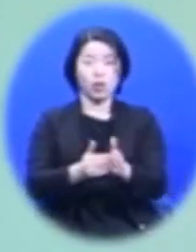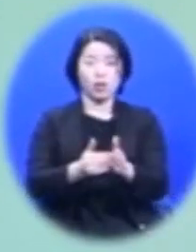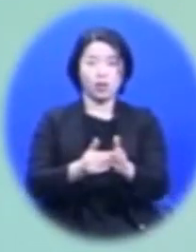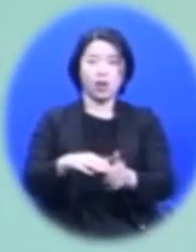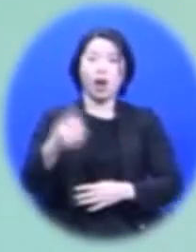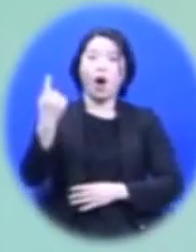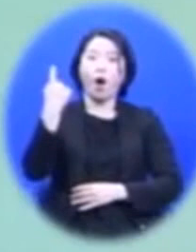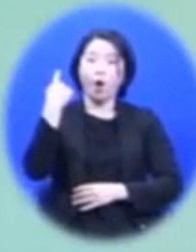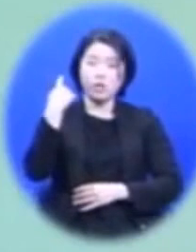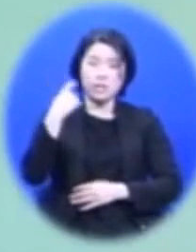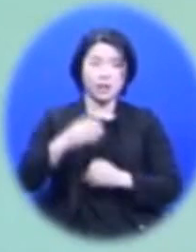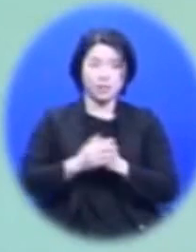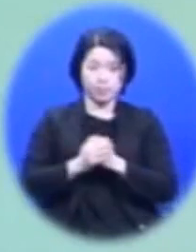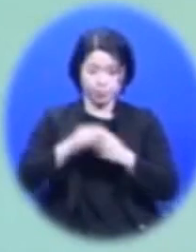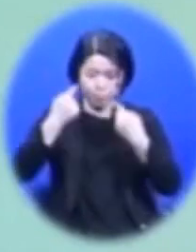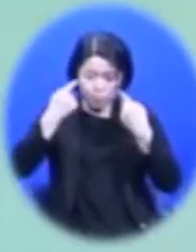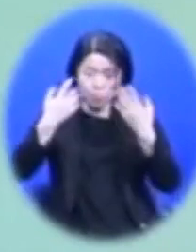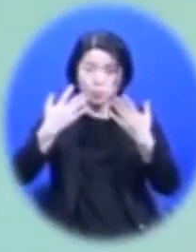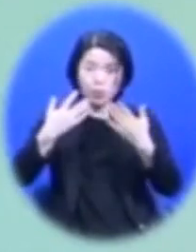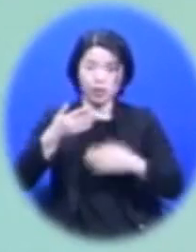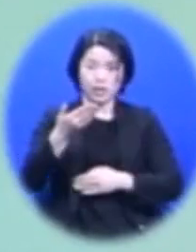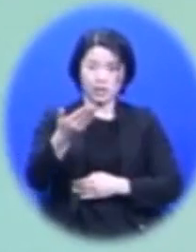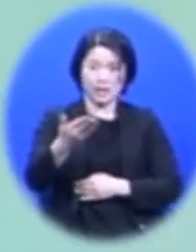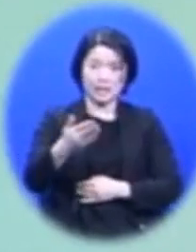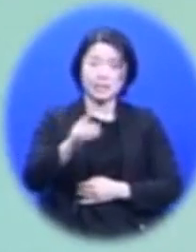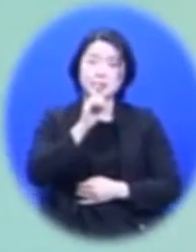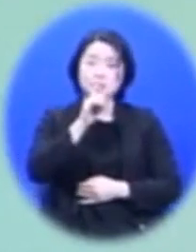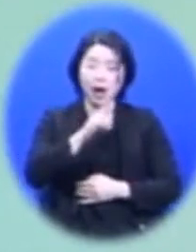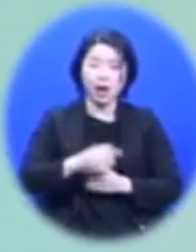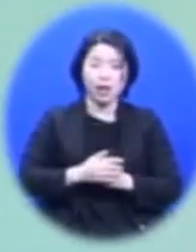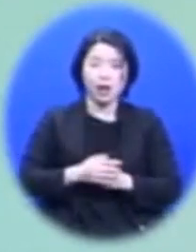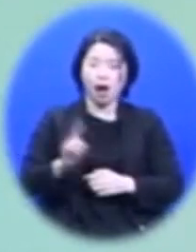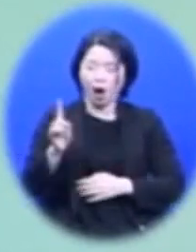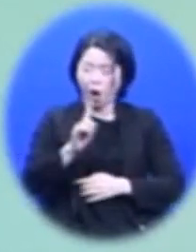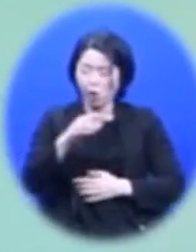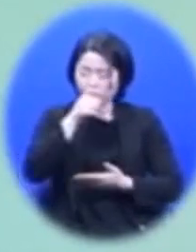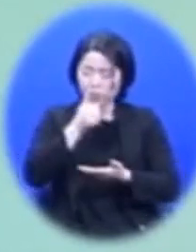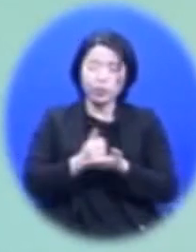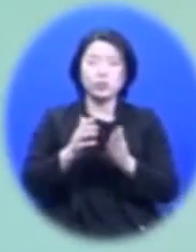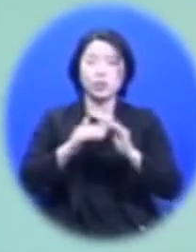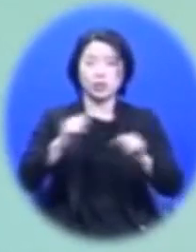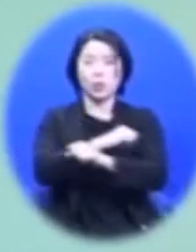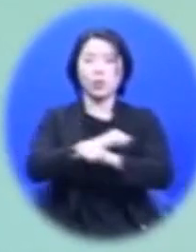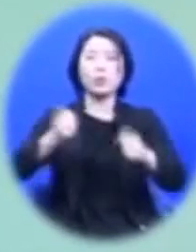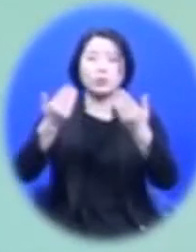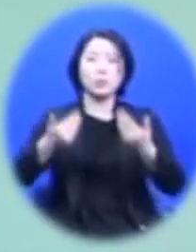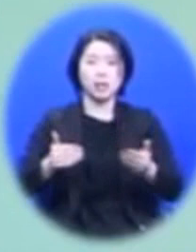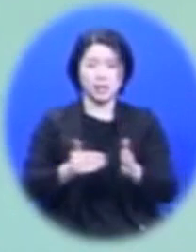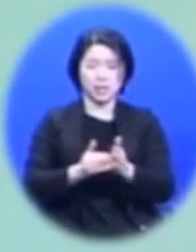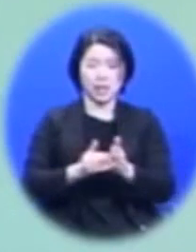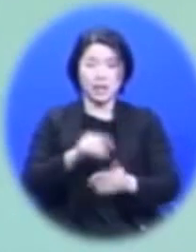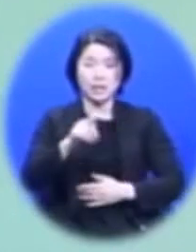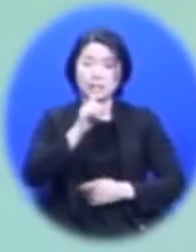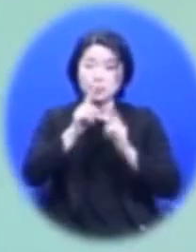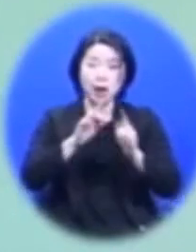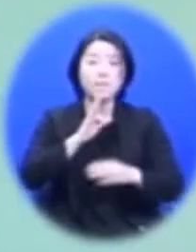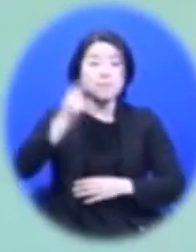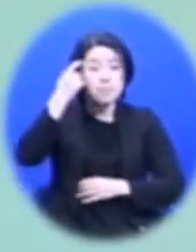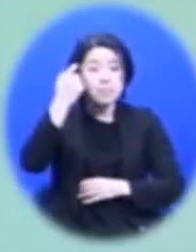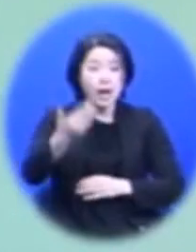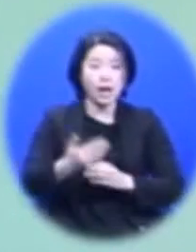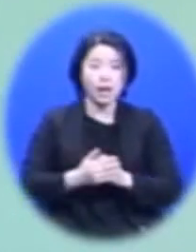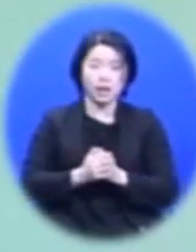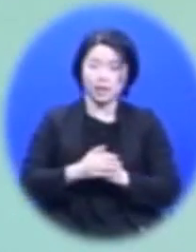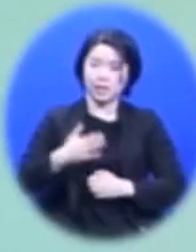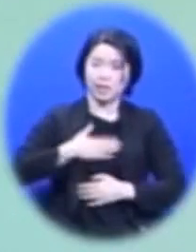죽였습니다. 어제 분명히 당신이 이야기했죠. 어떤 죄인도 용서받는다. 그 말이 사실이요.